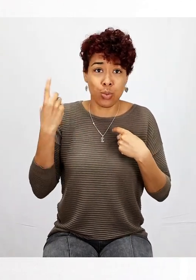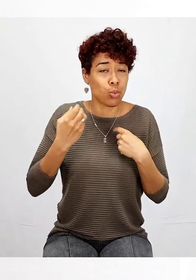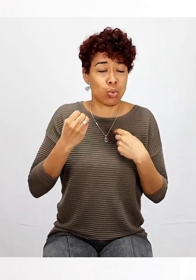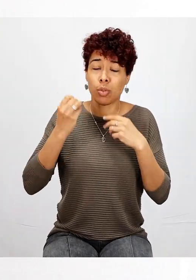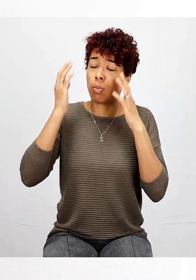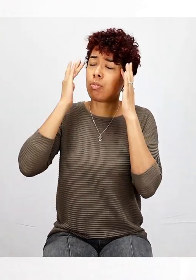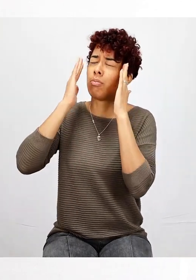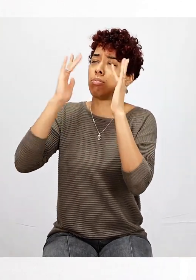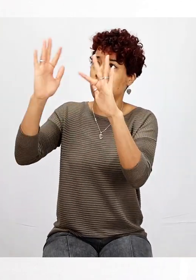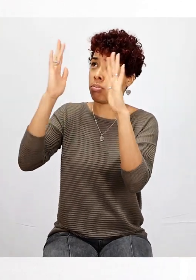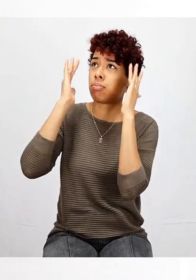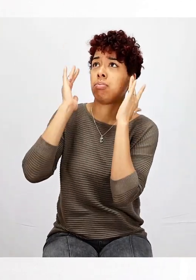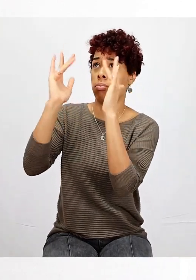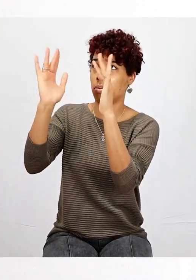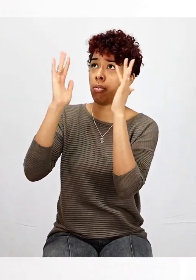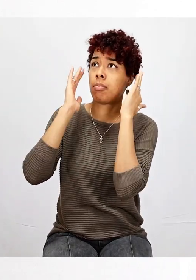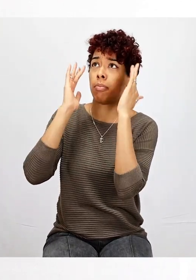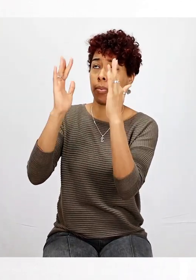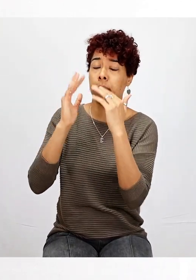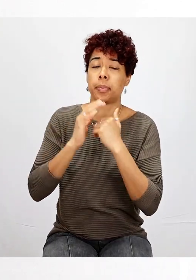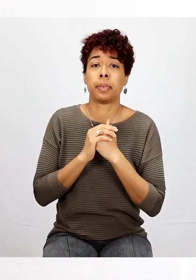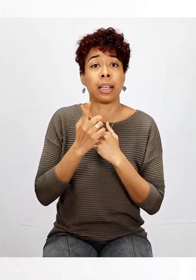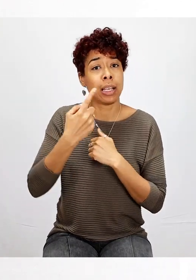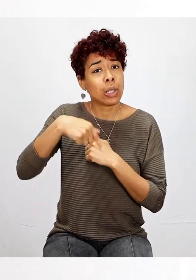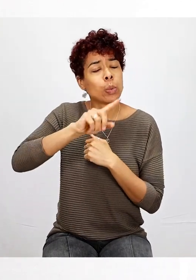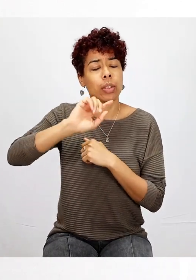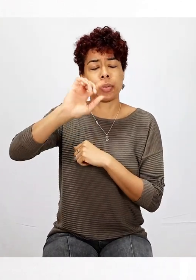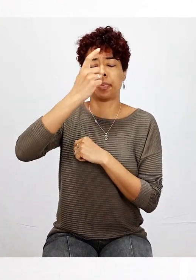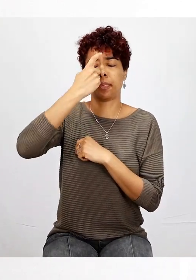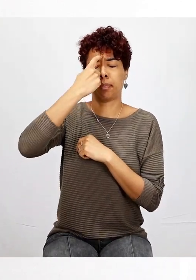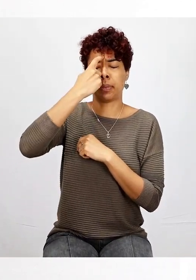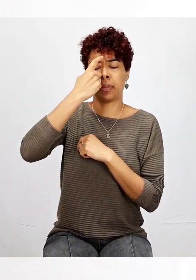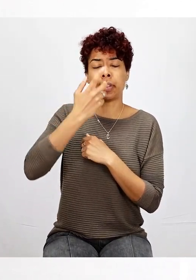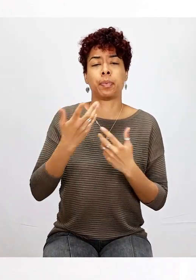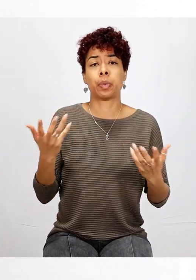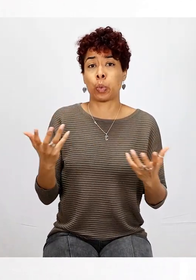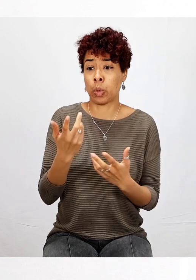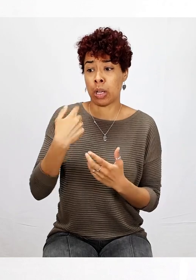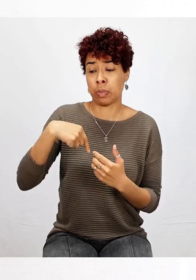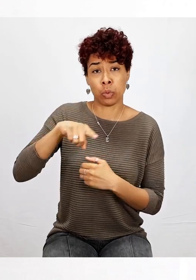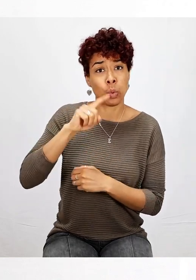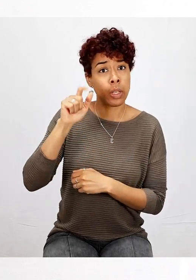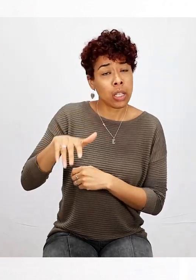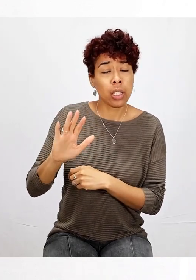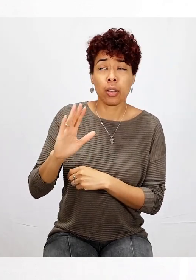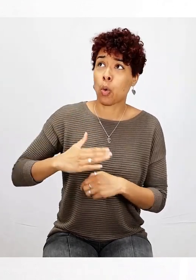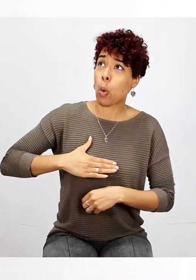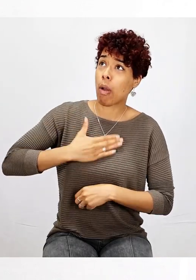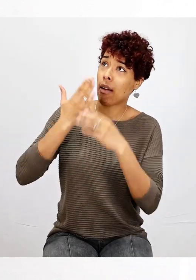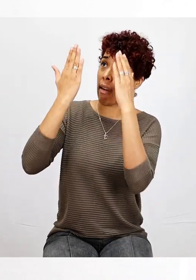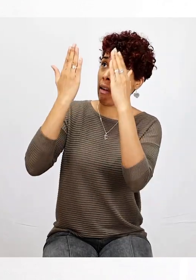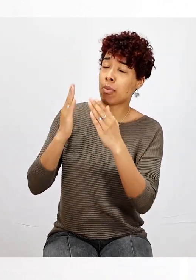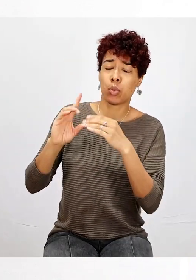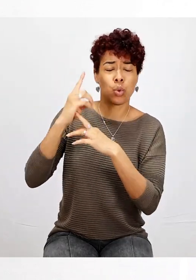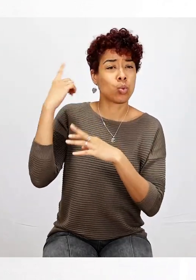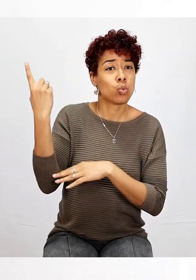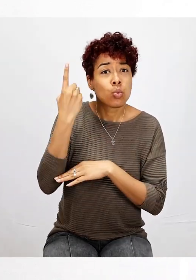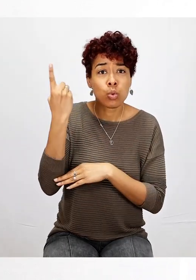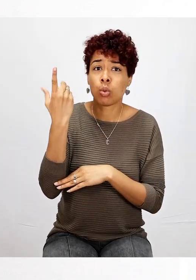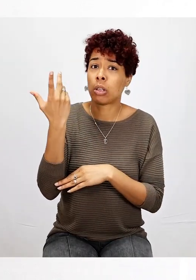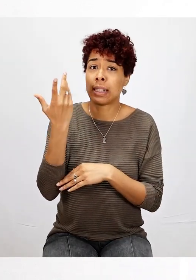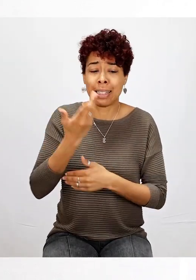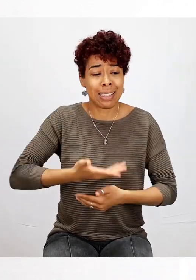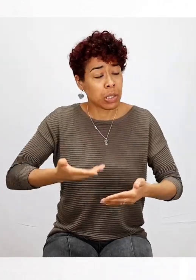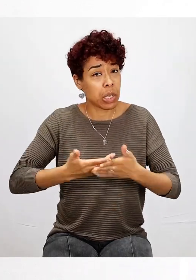jour. Et il nous faut réaliser cela en fait. Parce que nous sommes appelés à aimer Dieu quels que soient les temps de notre vie et c'est